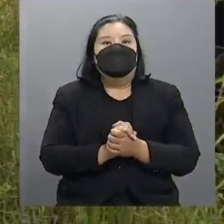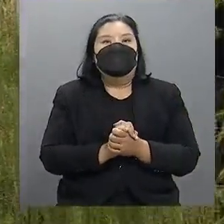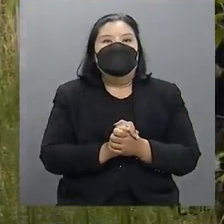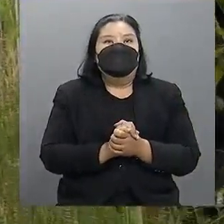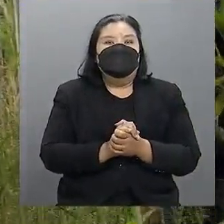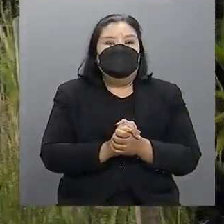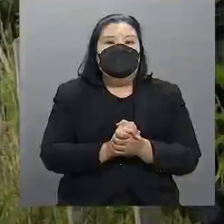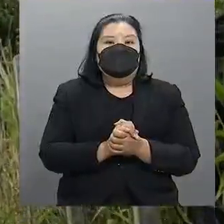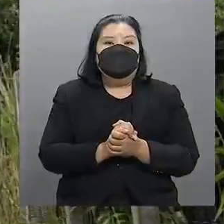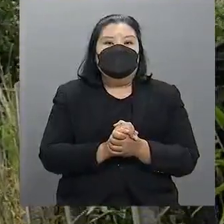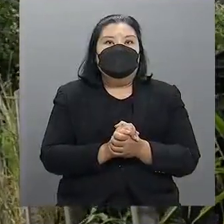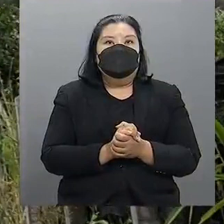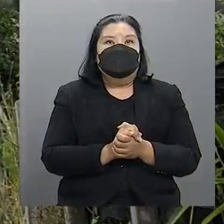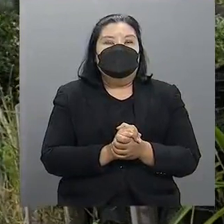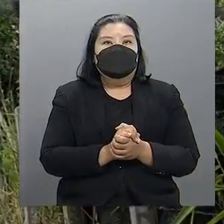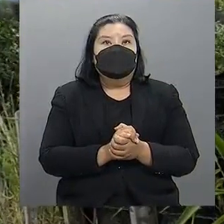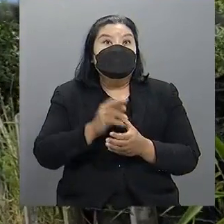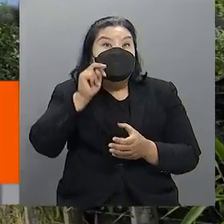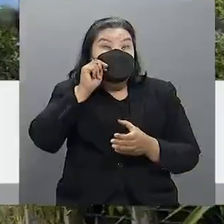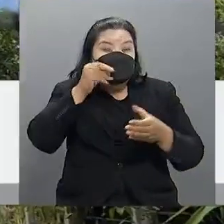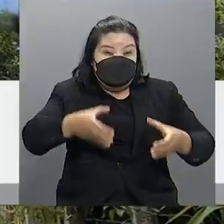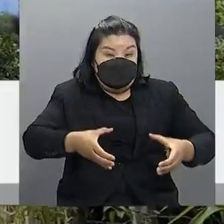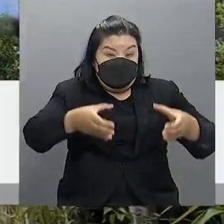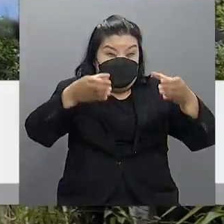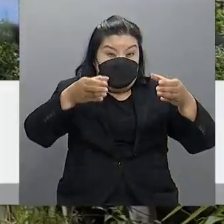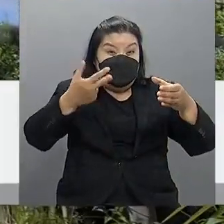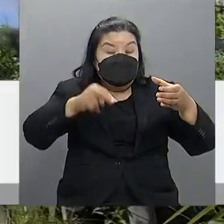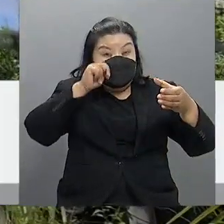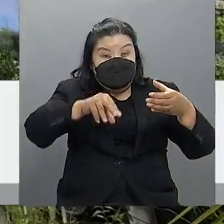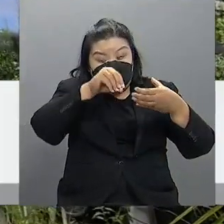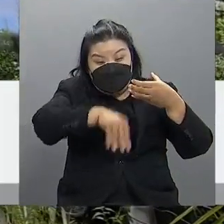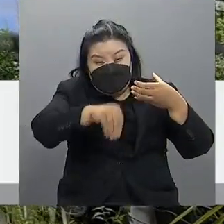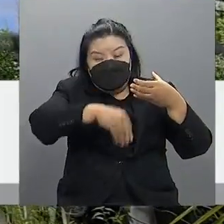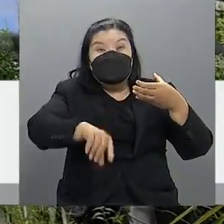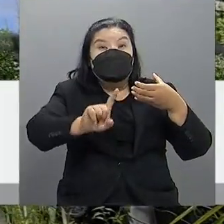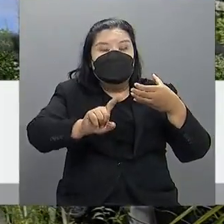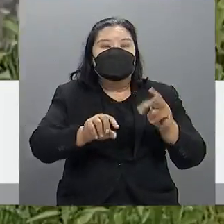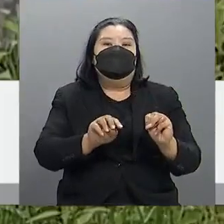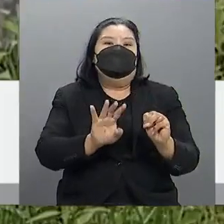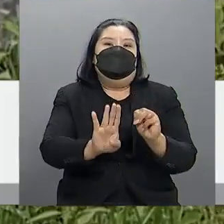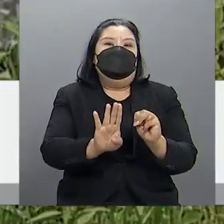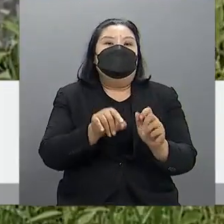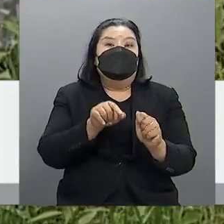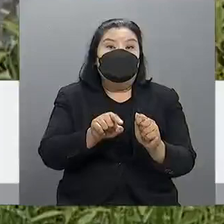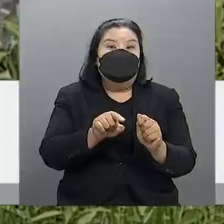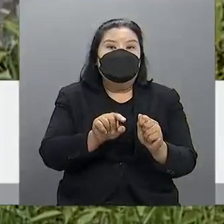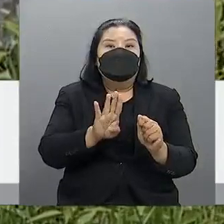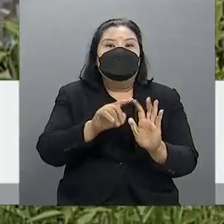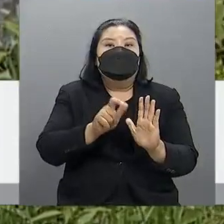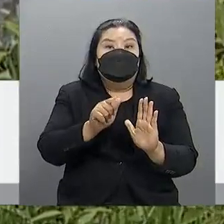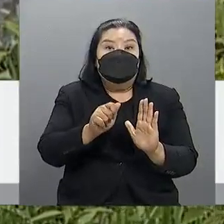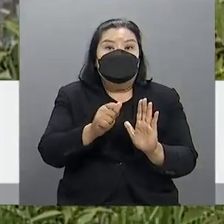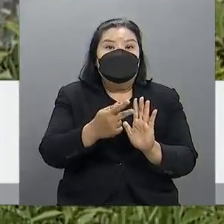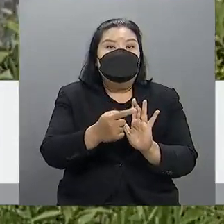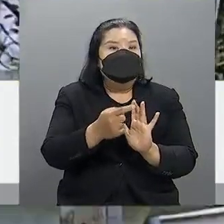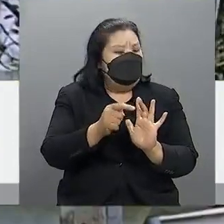แทงน้ำขนาดใหญ่และระบบผลิตประปาของหมู่บ้านแม่ยาง5หมู่4ตำบลบ่อแก้วอำเภอเสมิงจังหวัดเชียงใหม่ที่องค์การบริหารส่ว